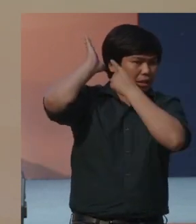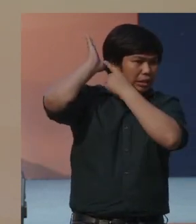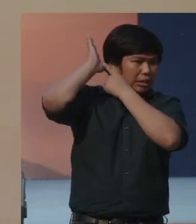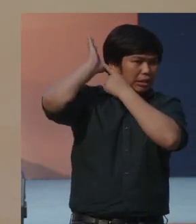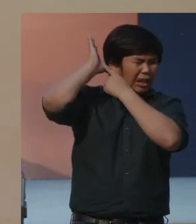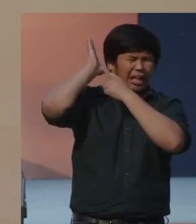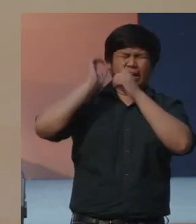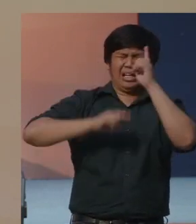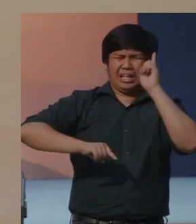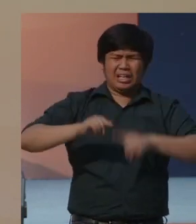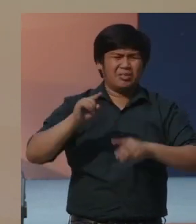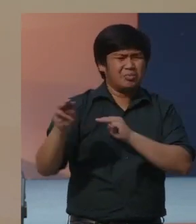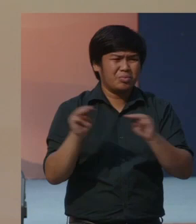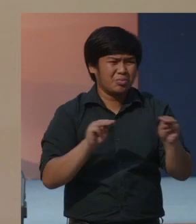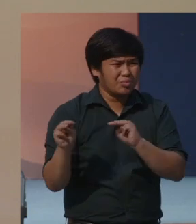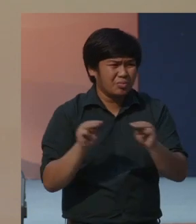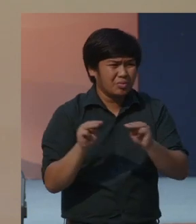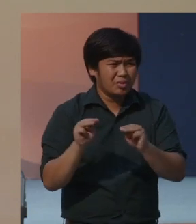ang